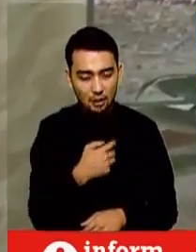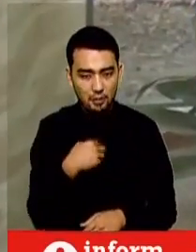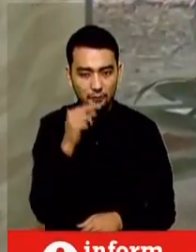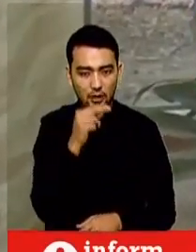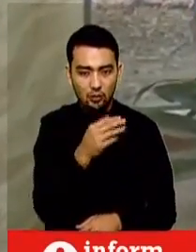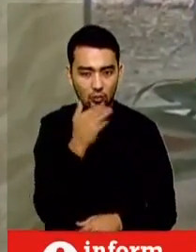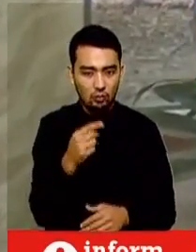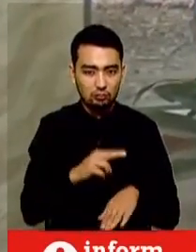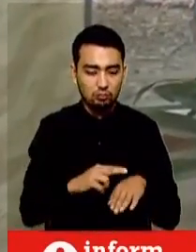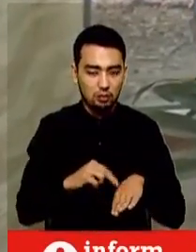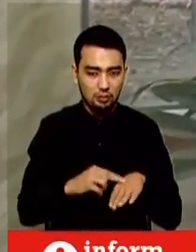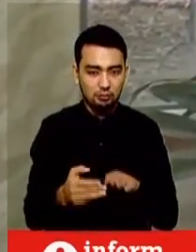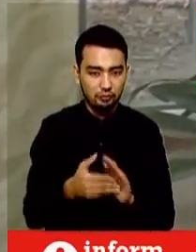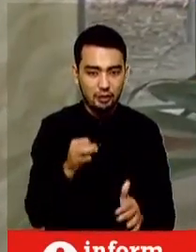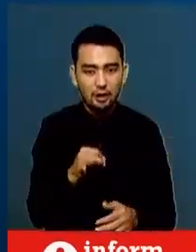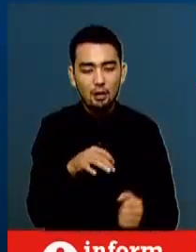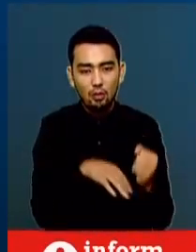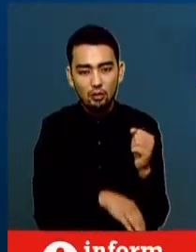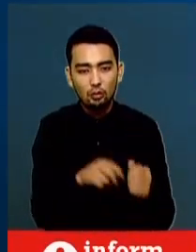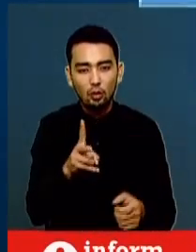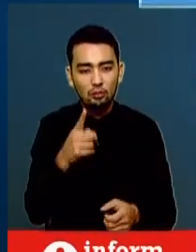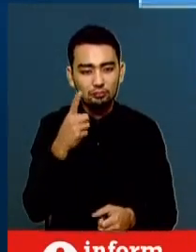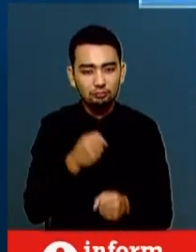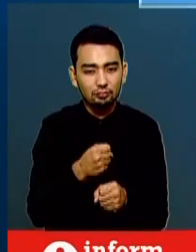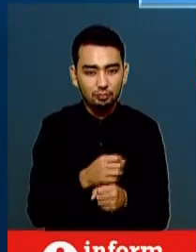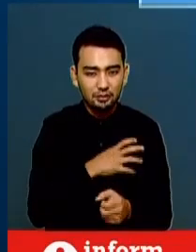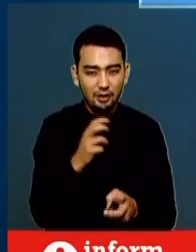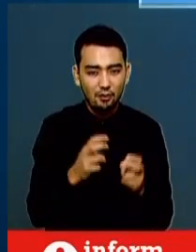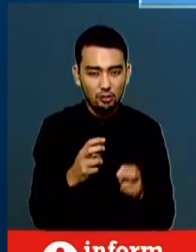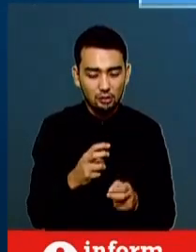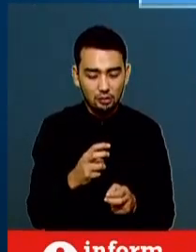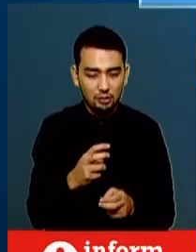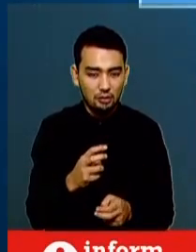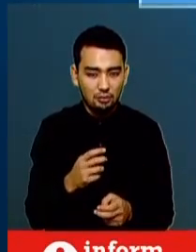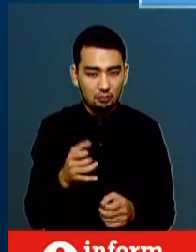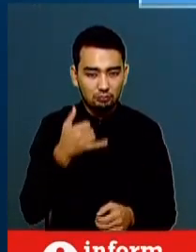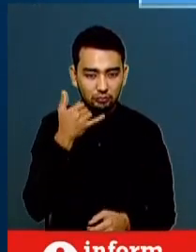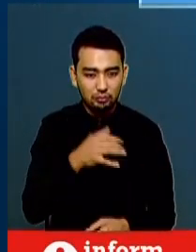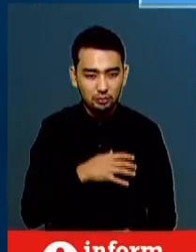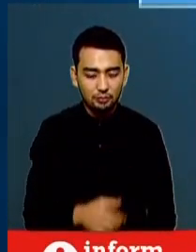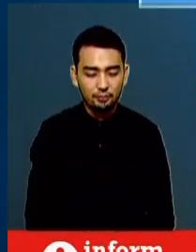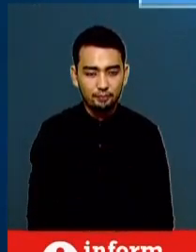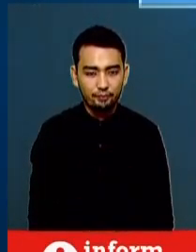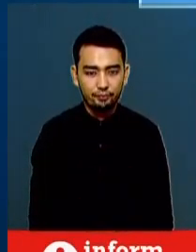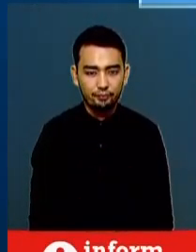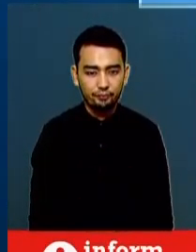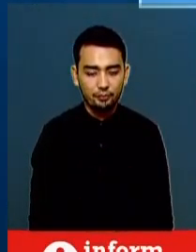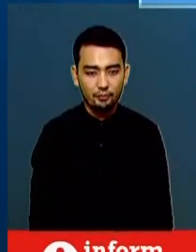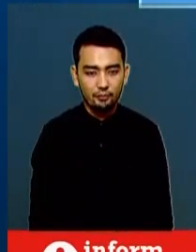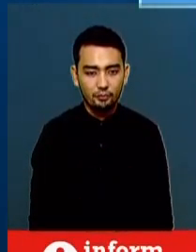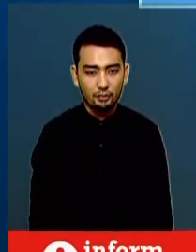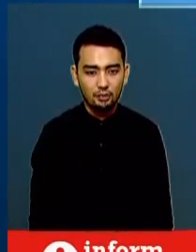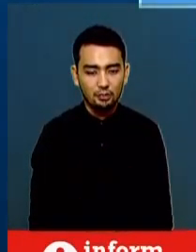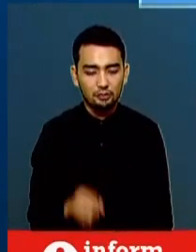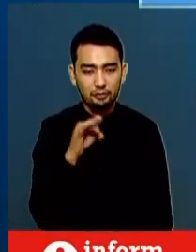Он вызвал полицию, после связался с производителем. Производство большое же, поэтому попадается иногда такое. И часто